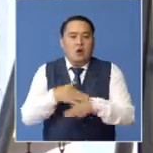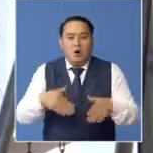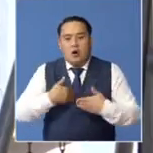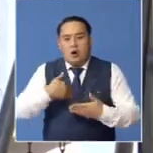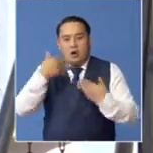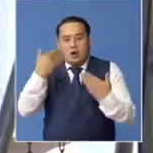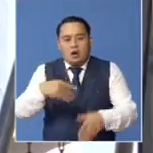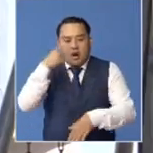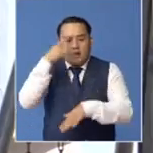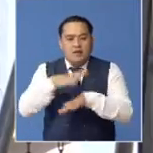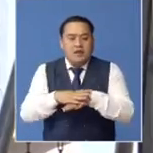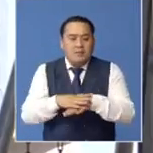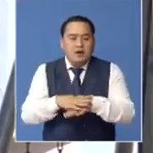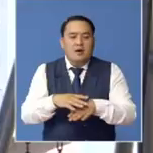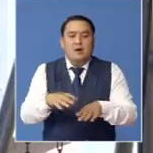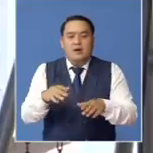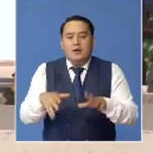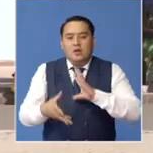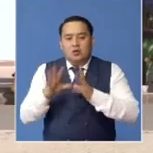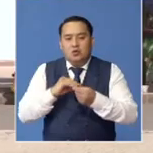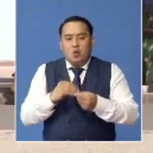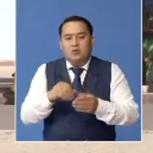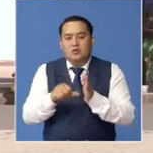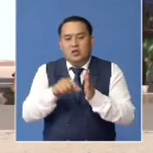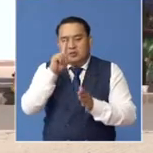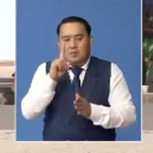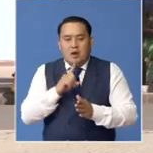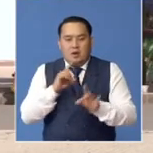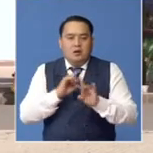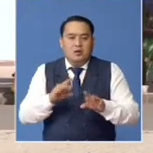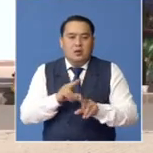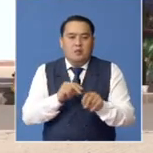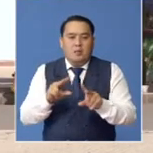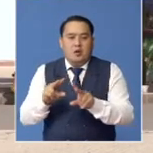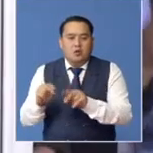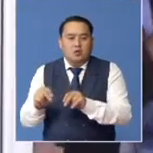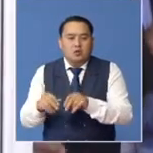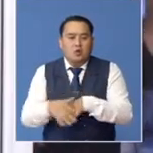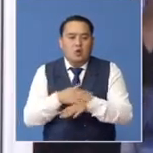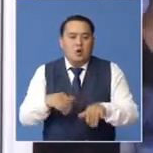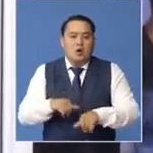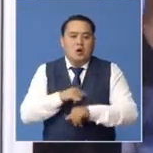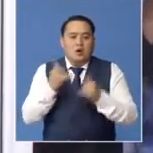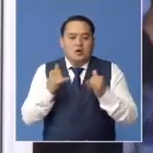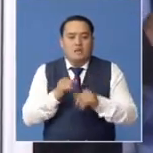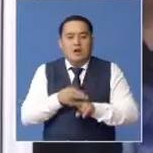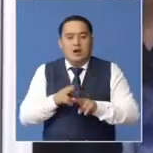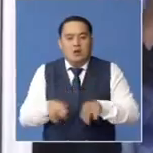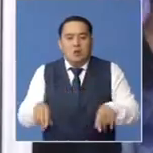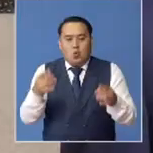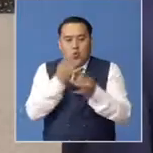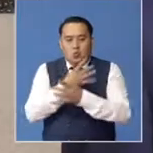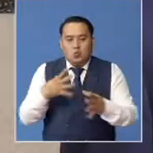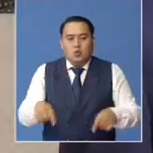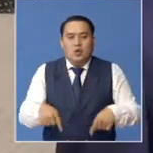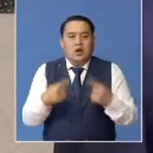аким Бахтияров Нербаев. В своей речи он подвел итоги полугодия, а также отметил рост благосостояния граждан, рост экономики, развитие культуры и спорта.